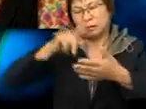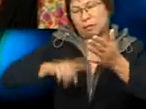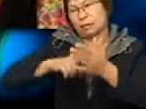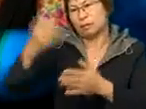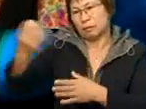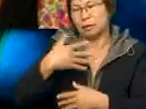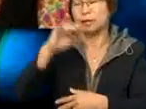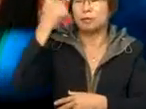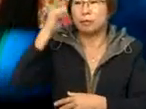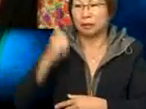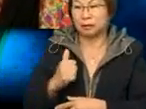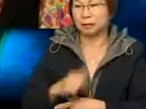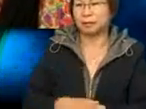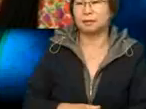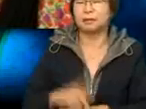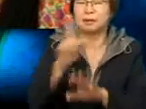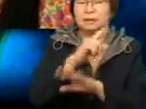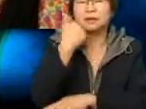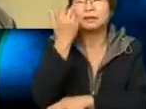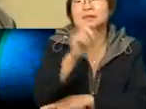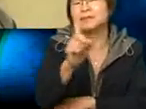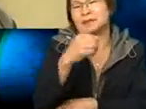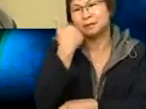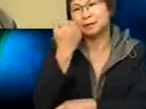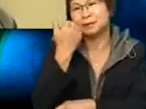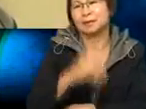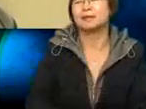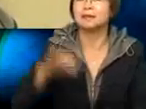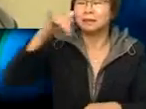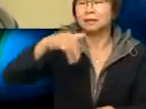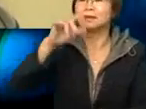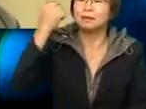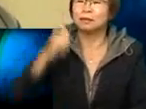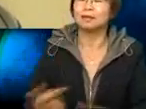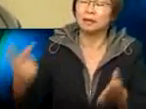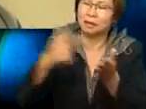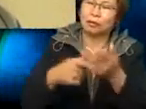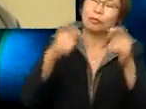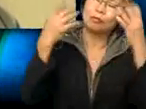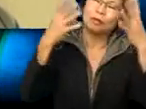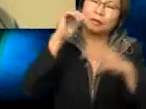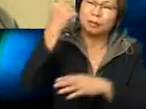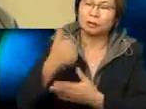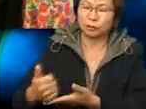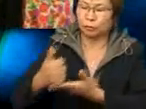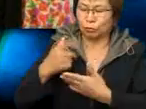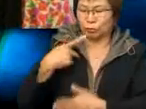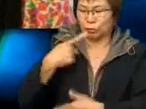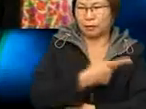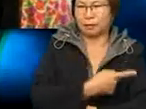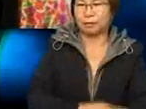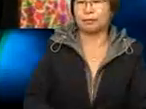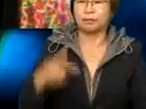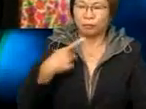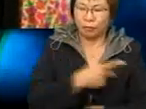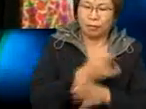bagi tahulah makcik. Janganlah sesegan pula, ya? Yelah, makcik. Lagipun, dah banyak makcik tolong kami. Kita